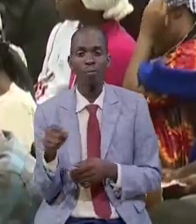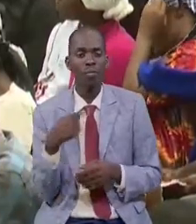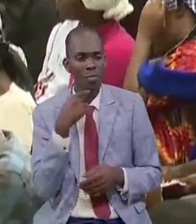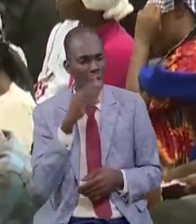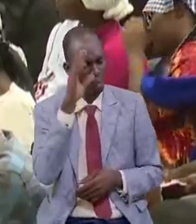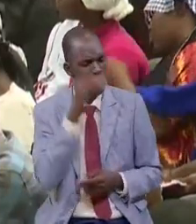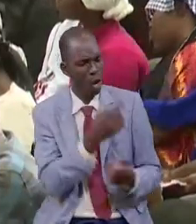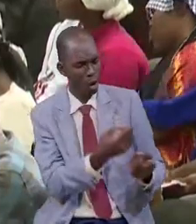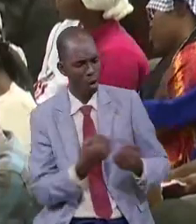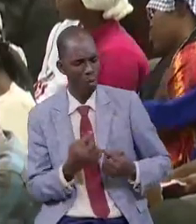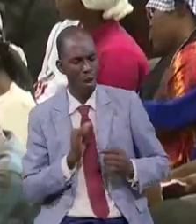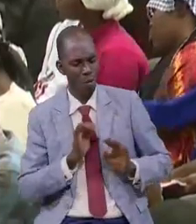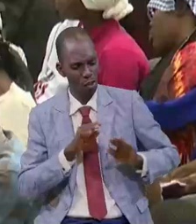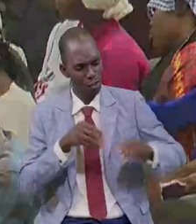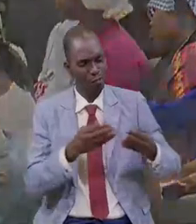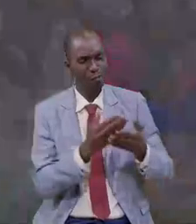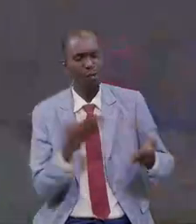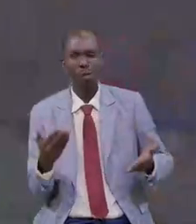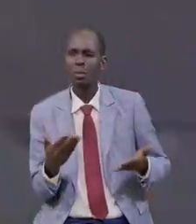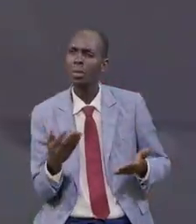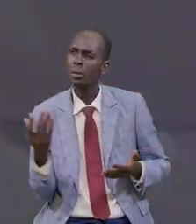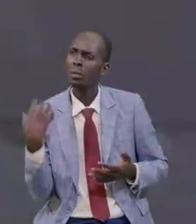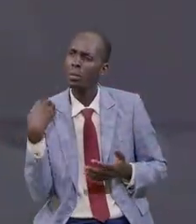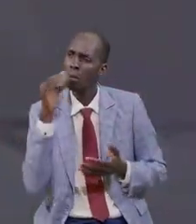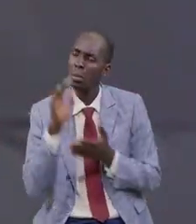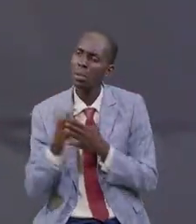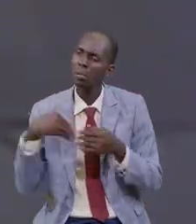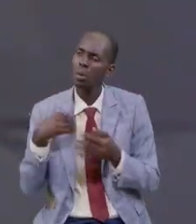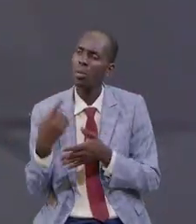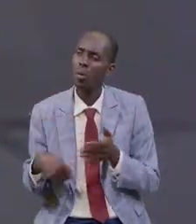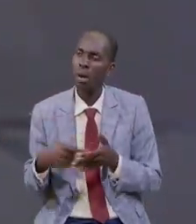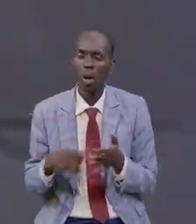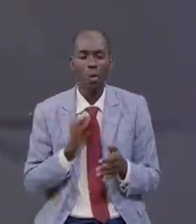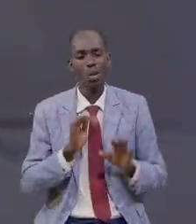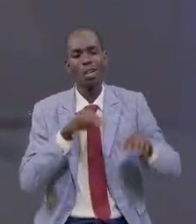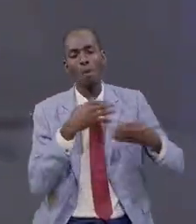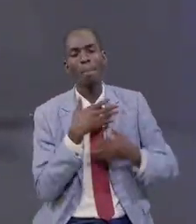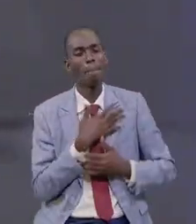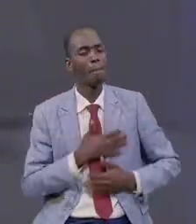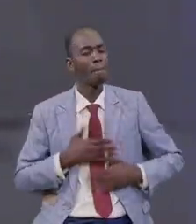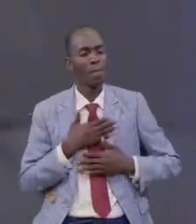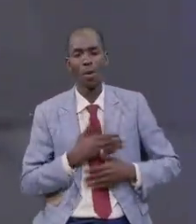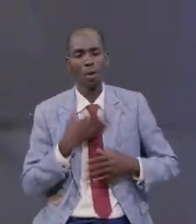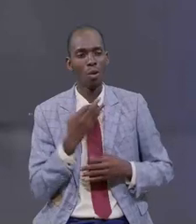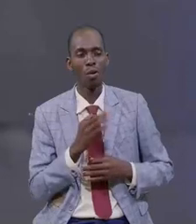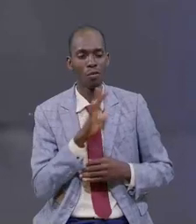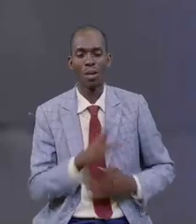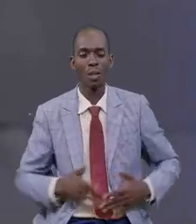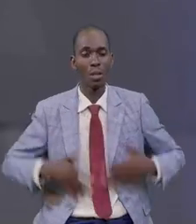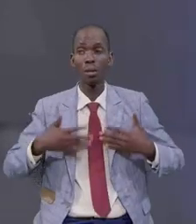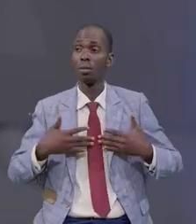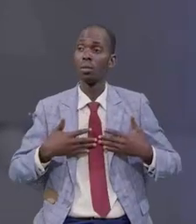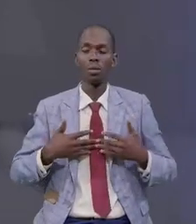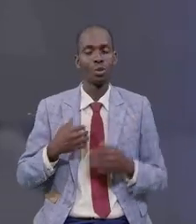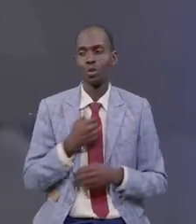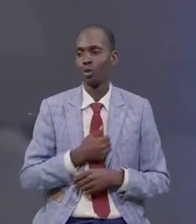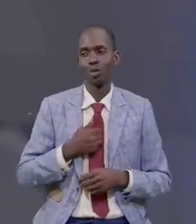du monde ah il a dit non Dieu veille chez moi et veille sur mon rêve si je fais